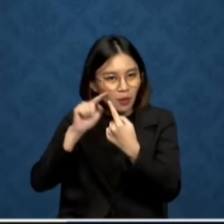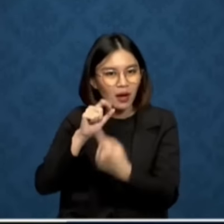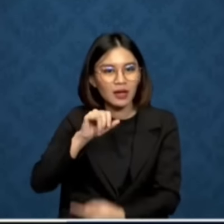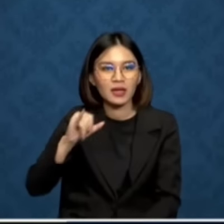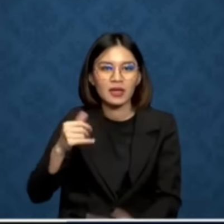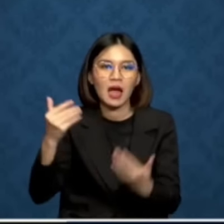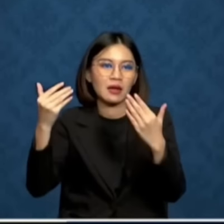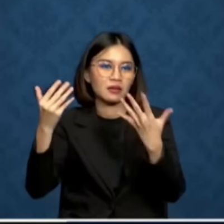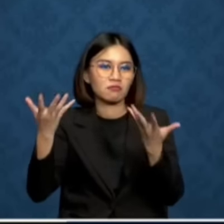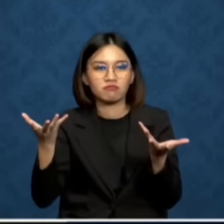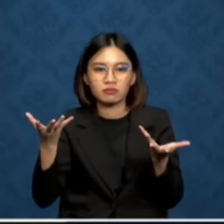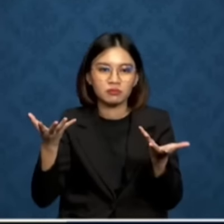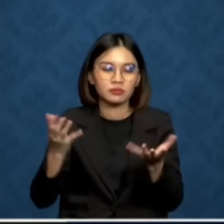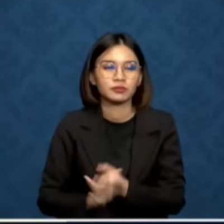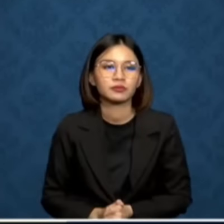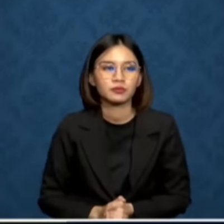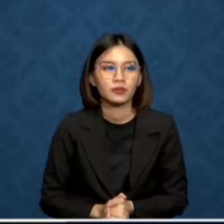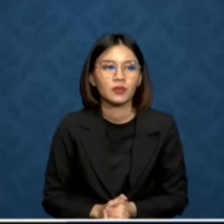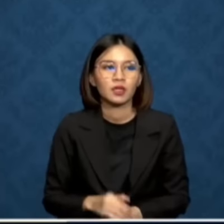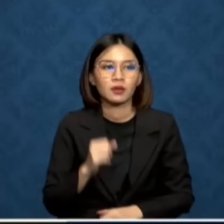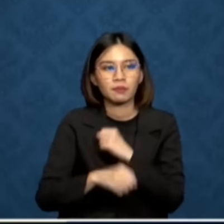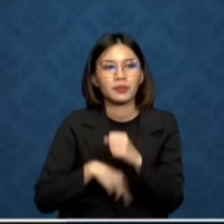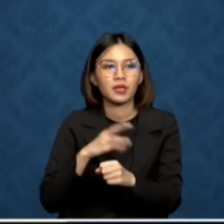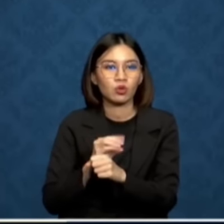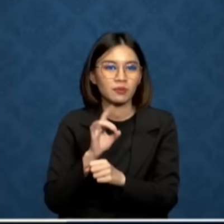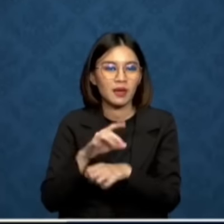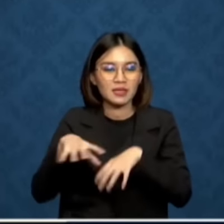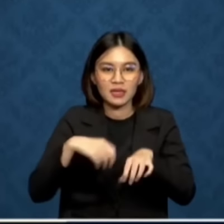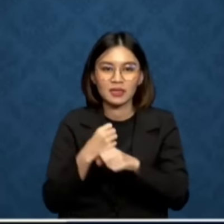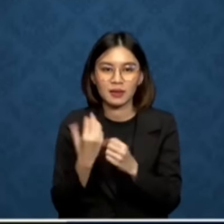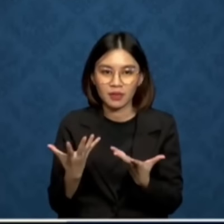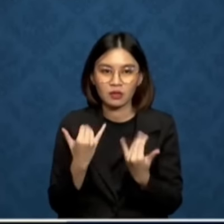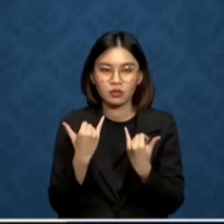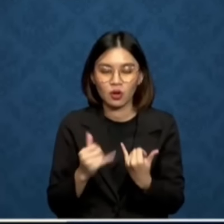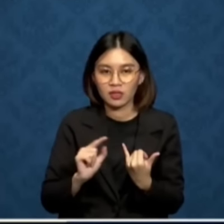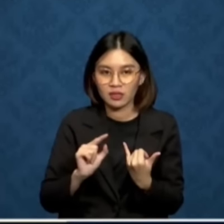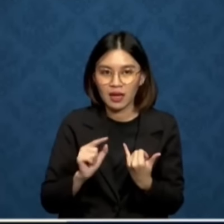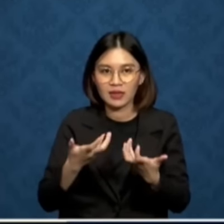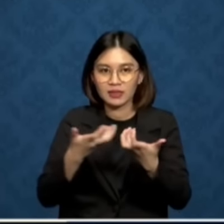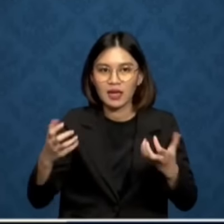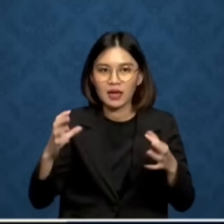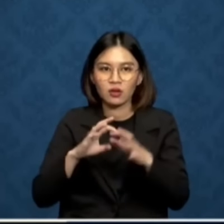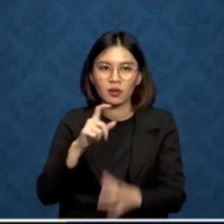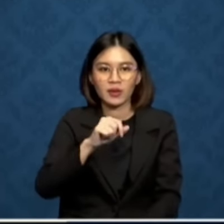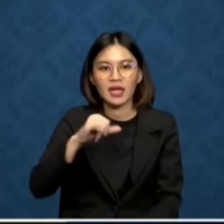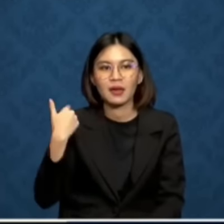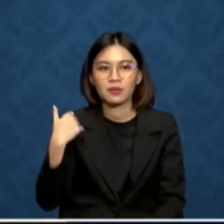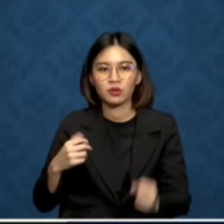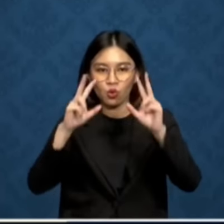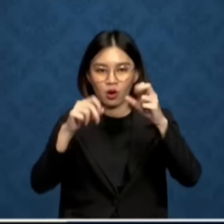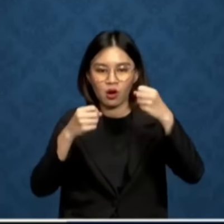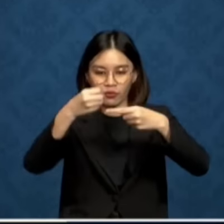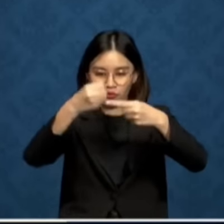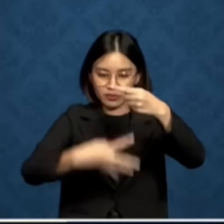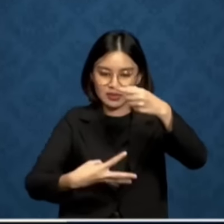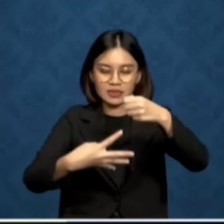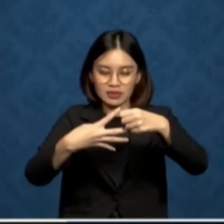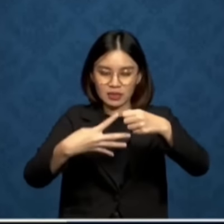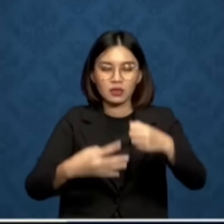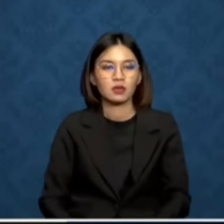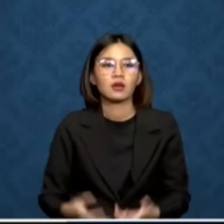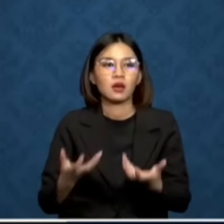เหวี่ยงแหไปดูกันครับงบ68จัดยังไงปัจจุบันนะครับถ้าเราแยกงบเกี่ยวกับ AI เป็น4หมวดคือโครงสร้างพื้นฐาน